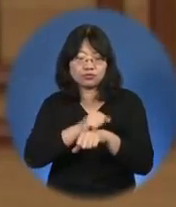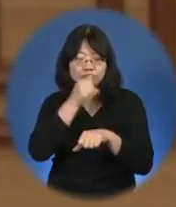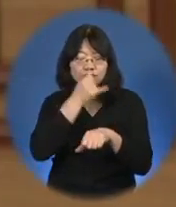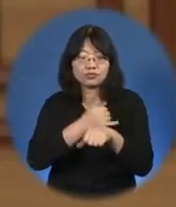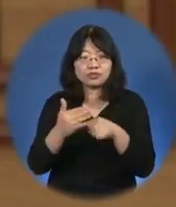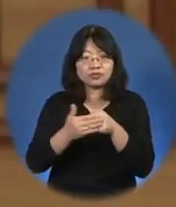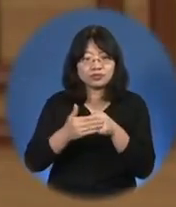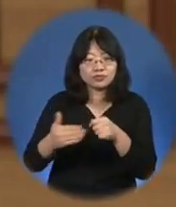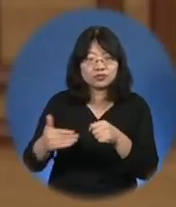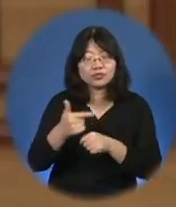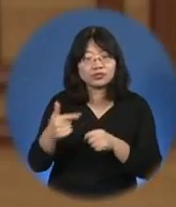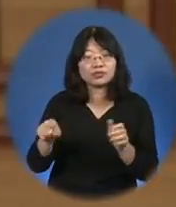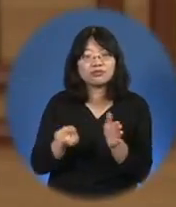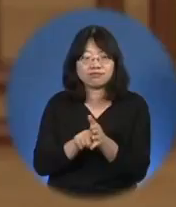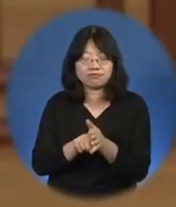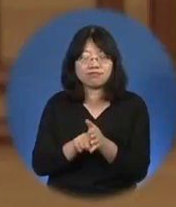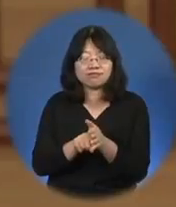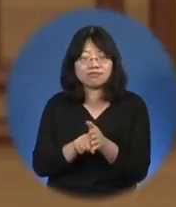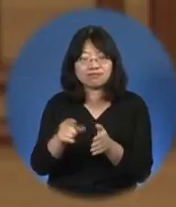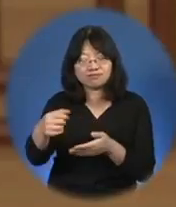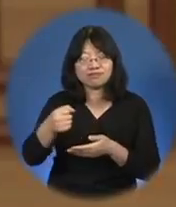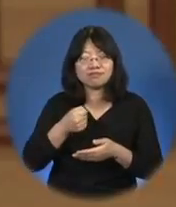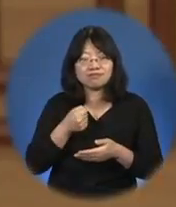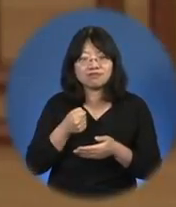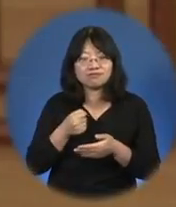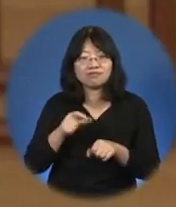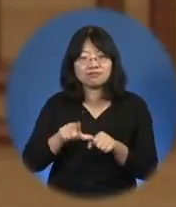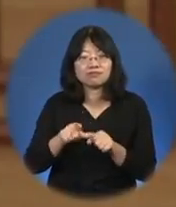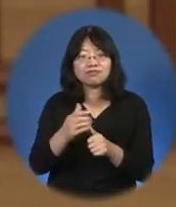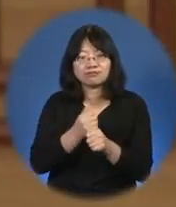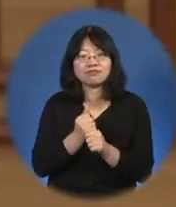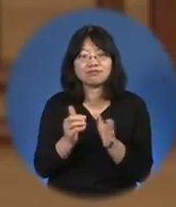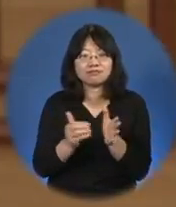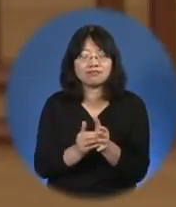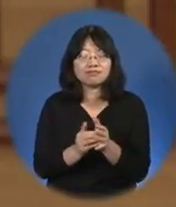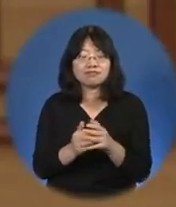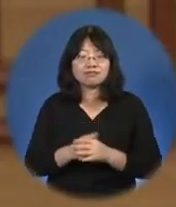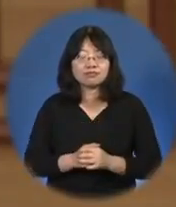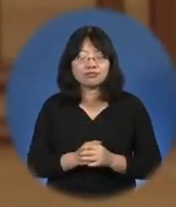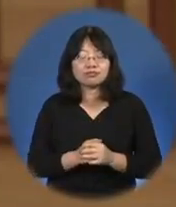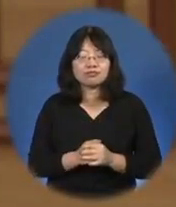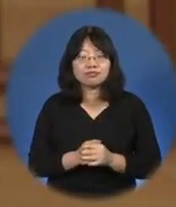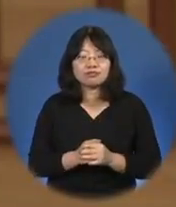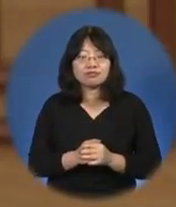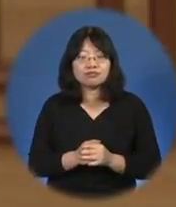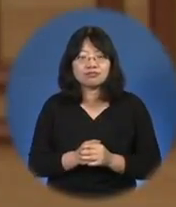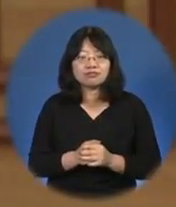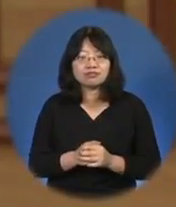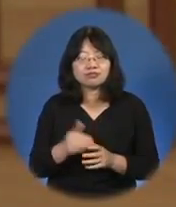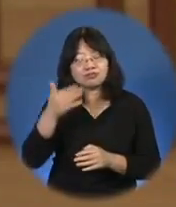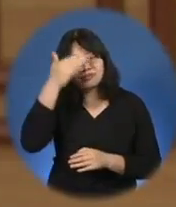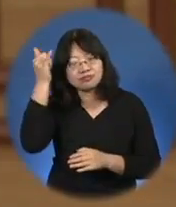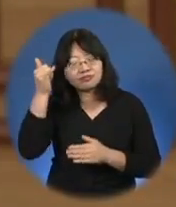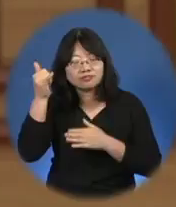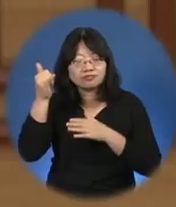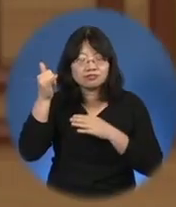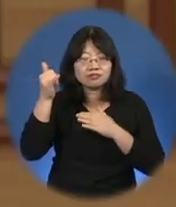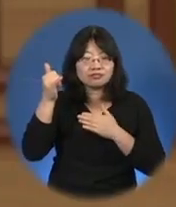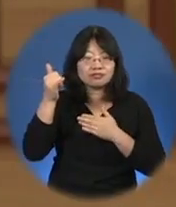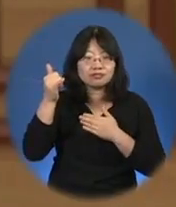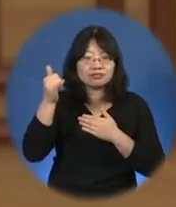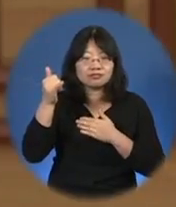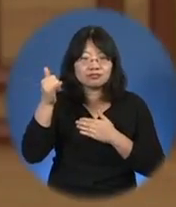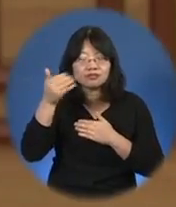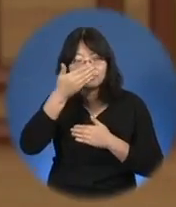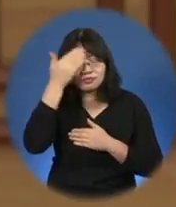하니까 굉장한 믿음을 갖게 하는 계기도 됐었던 것 같고요. 세대 간에 어찌 보면 의사소통의